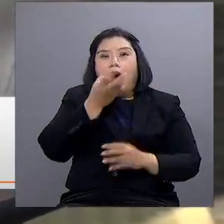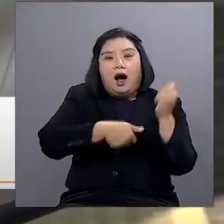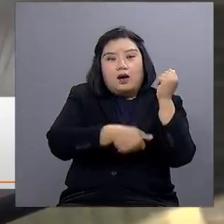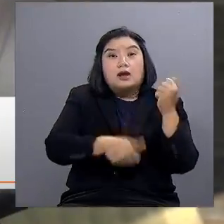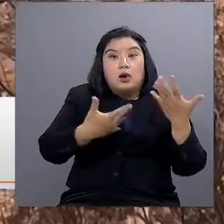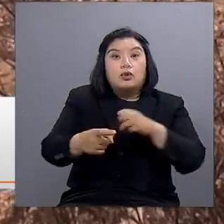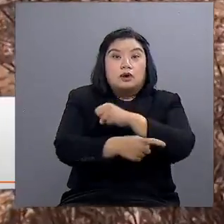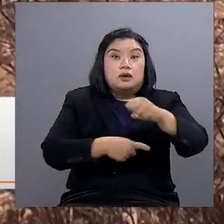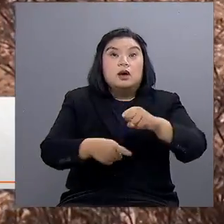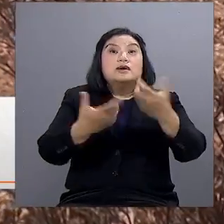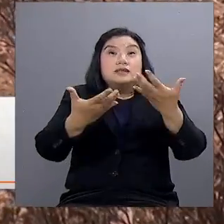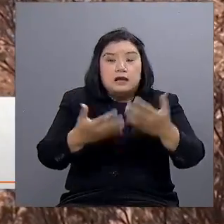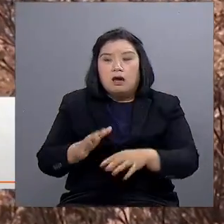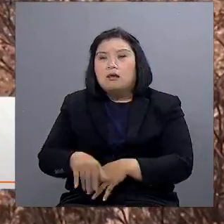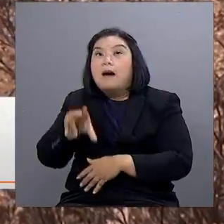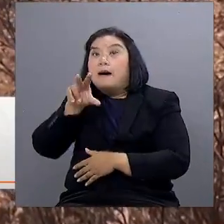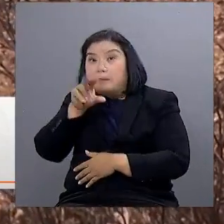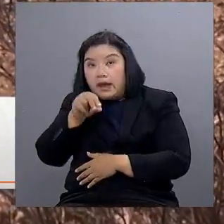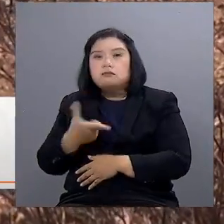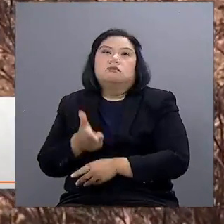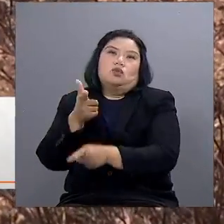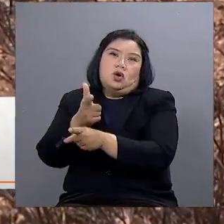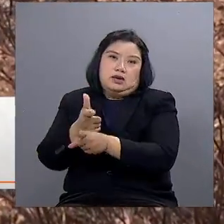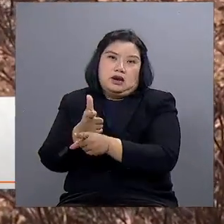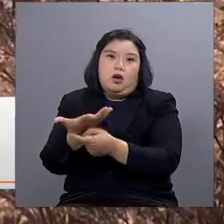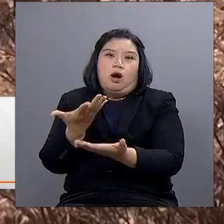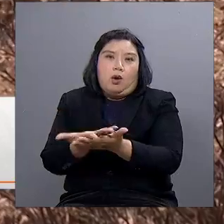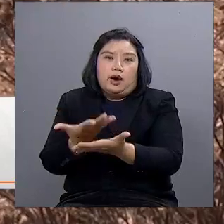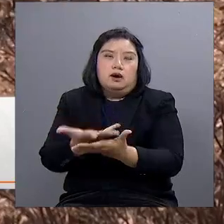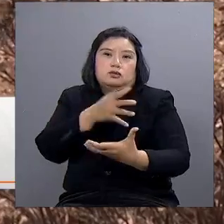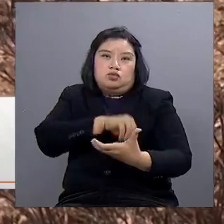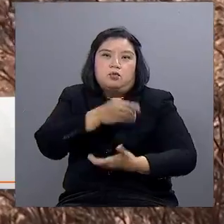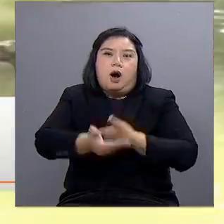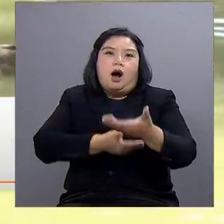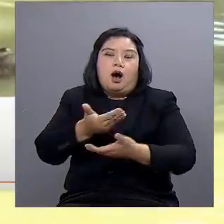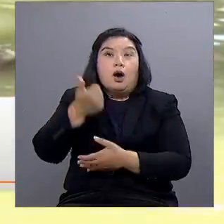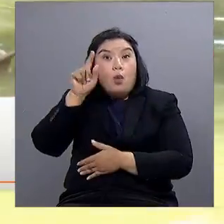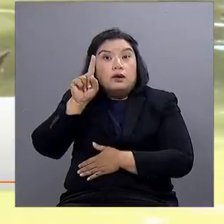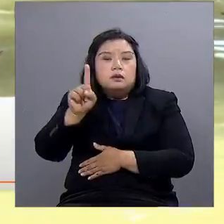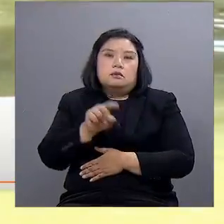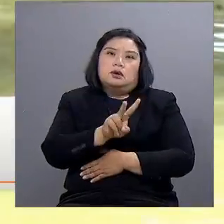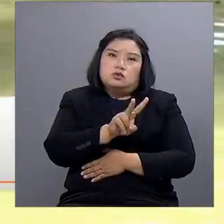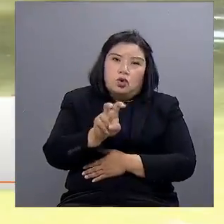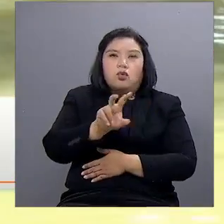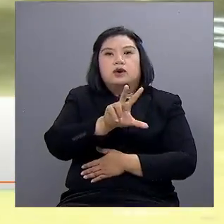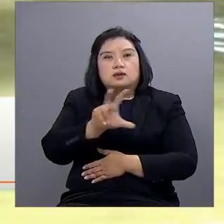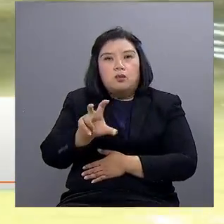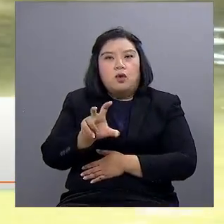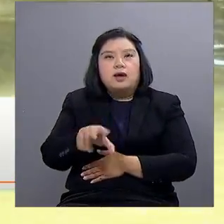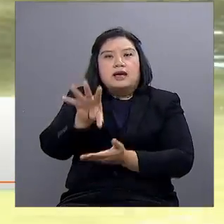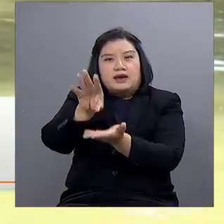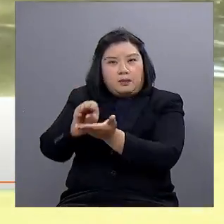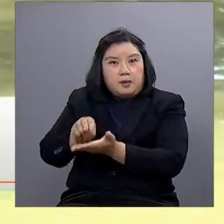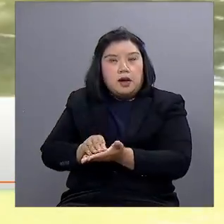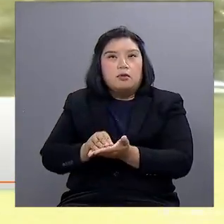ายไข่เก็บไข่ขายสร้างรายได้นะฮะแต่ละวันสามารถเก็บไข่เป็ดได้ประมาณ 200-300 ฟองขายในราคา